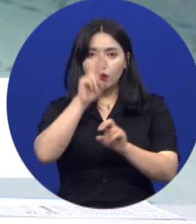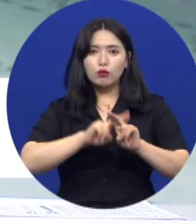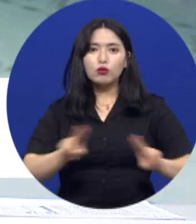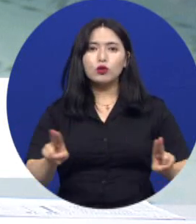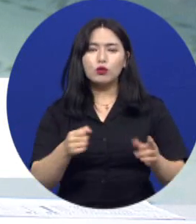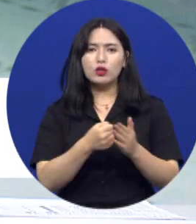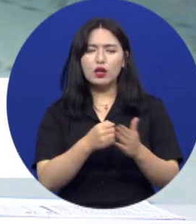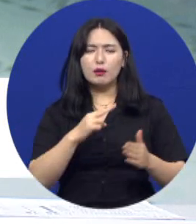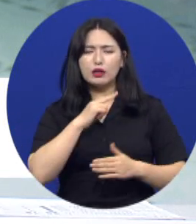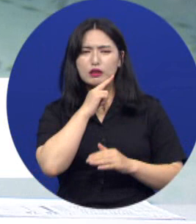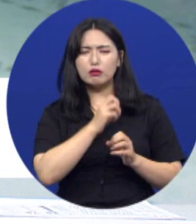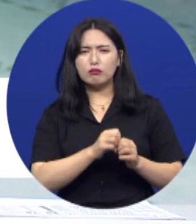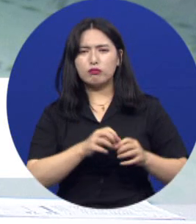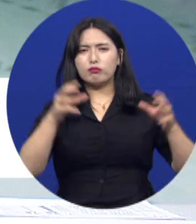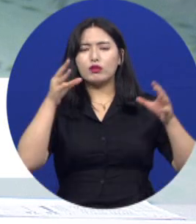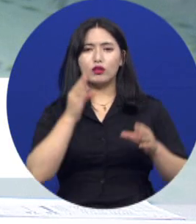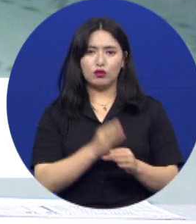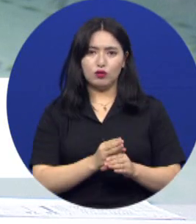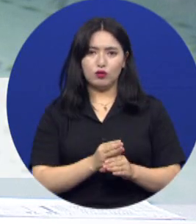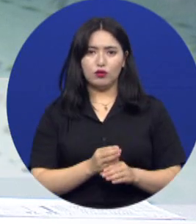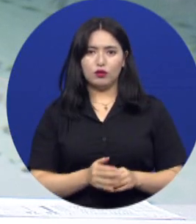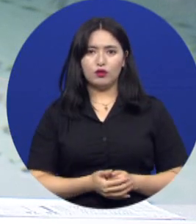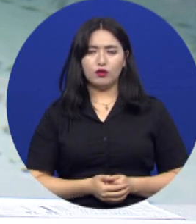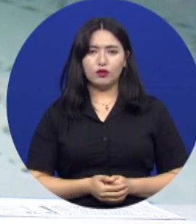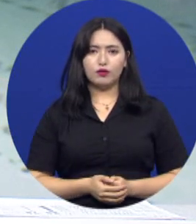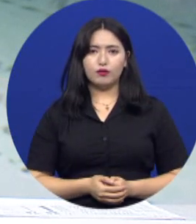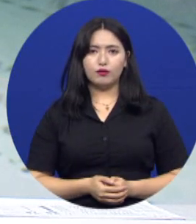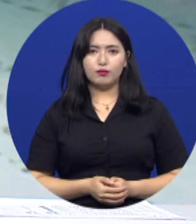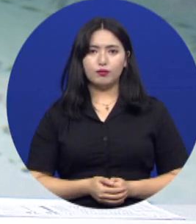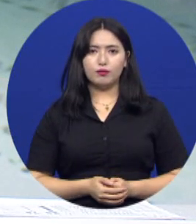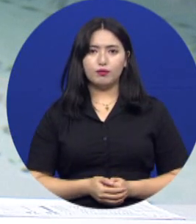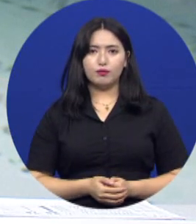취소해 의혹만 키우고 있습니다. 권혁태 기자가 보도합니다.